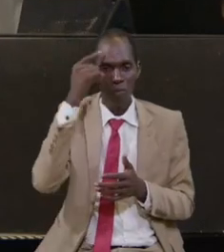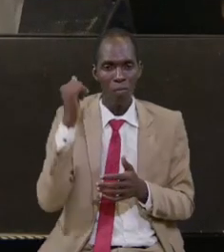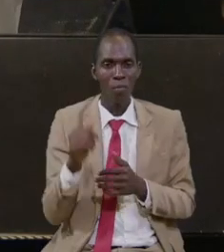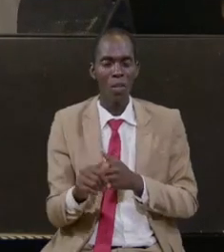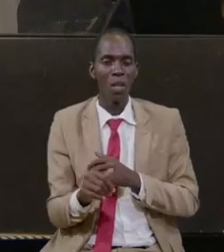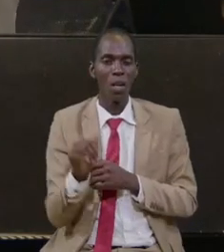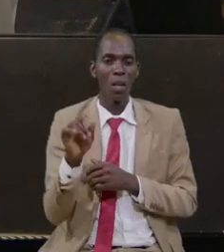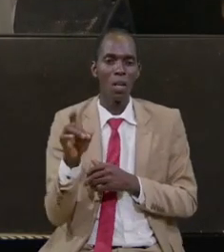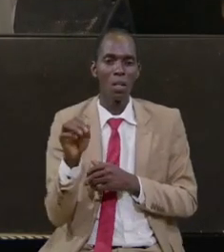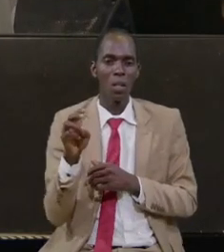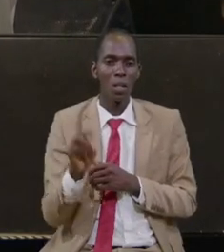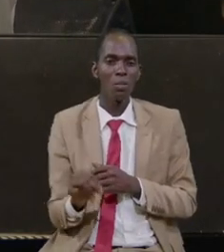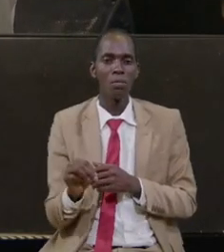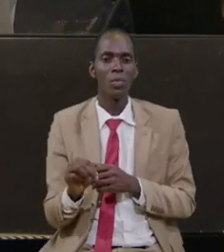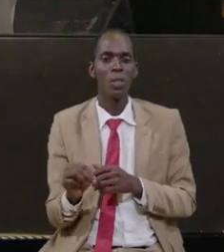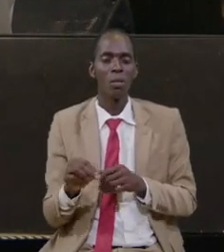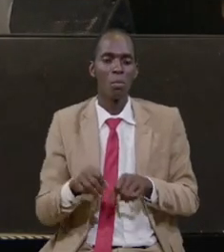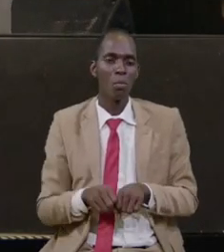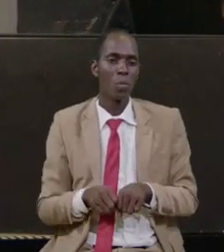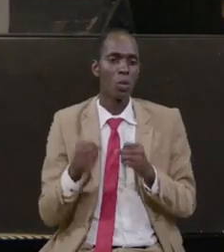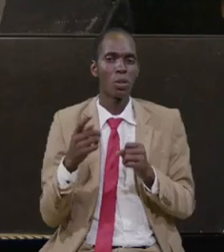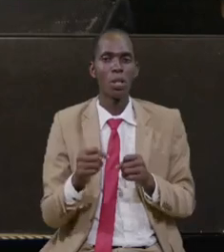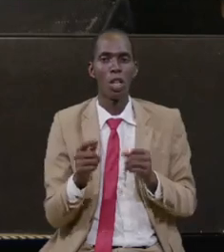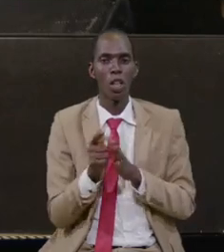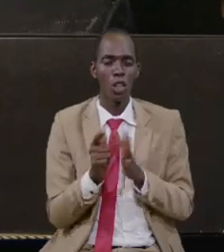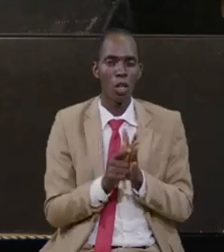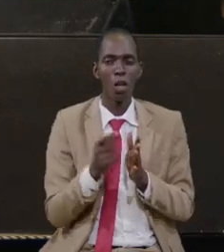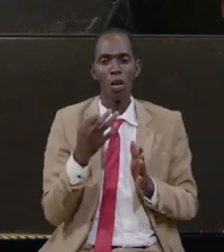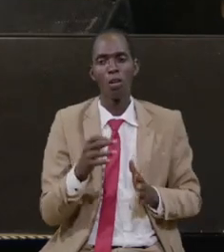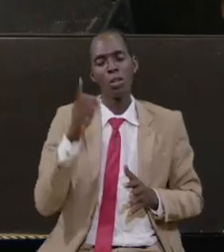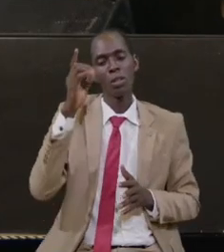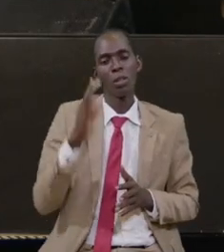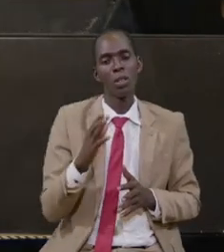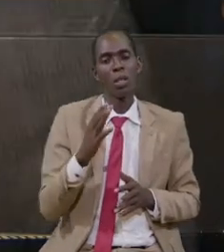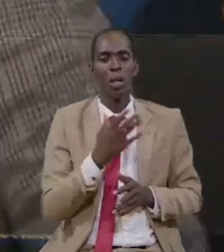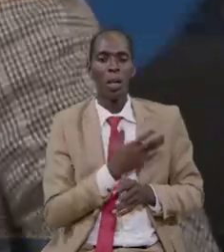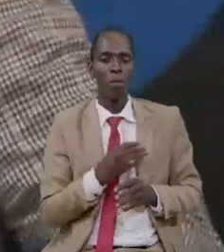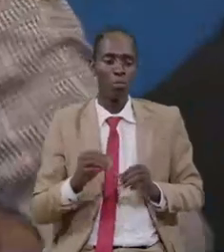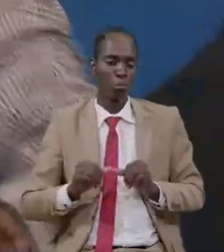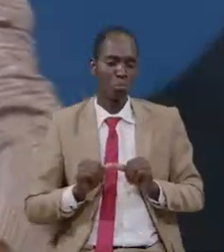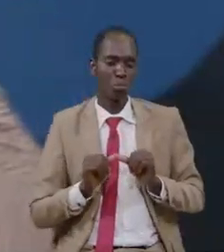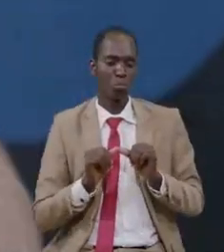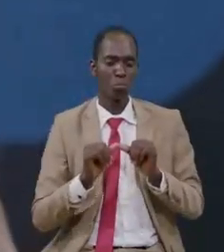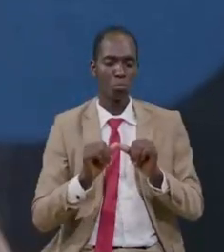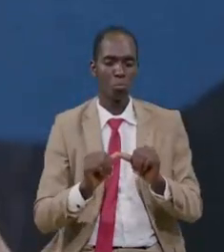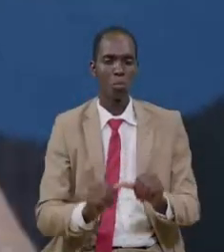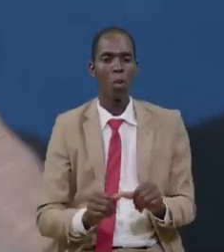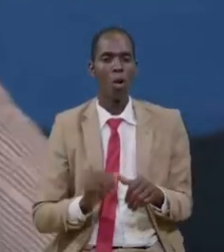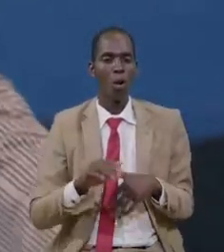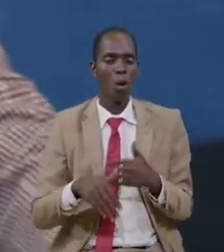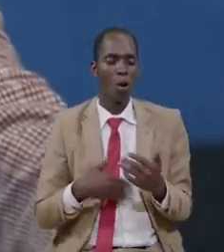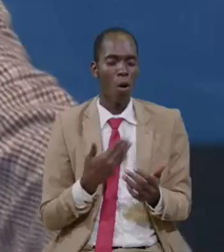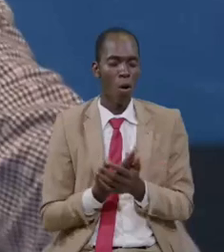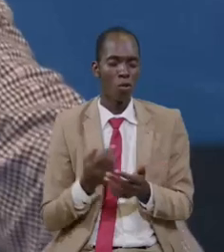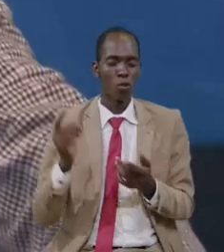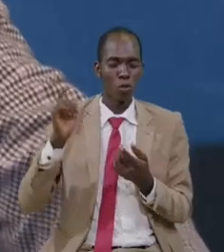Ève ont violé la loi de Dieu. Et ils ont continué jusqu'à